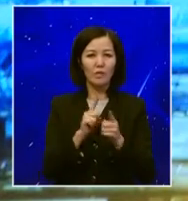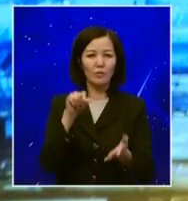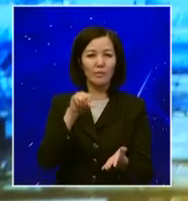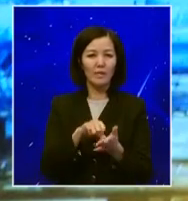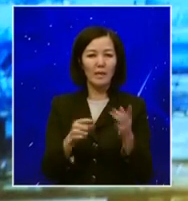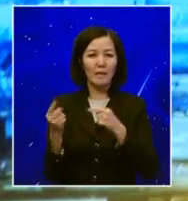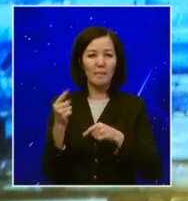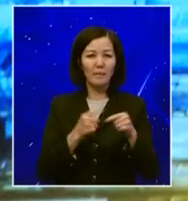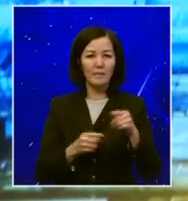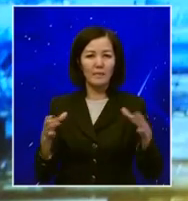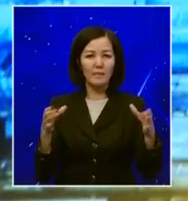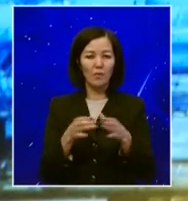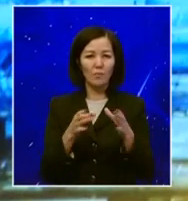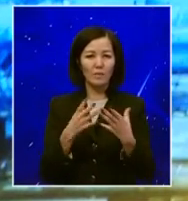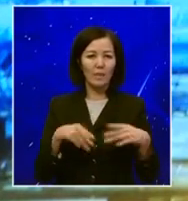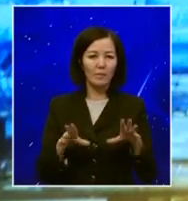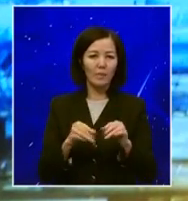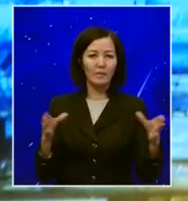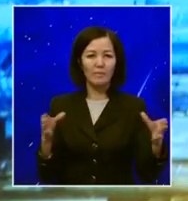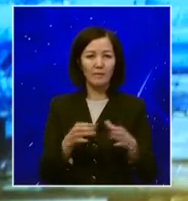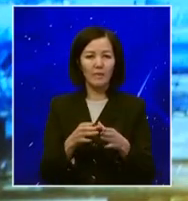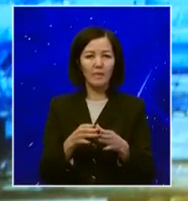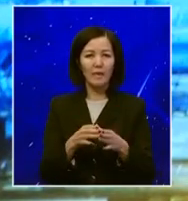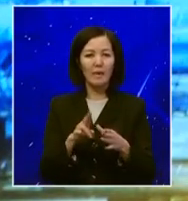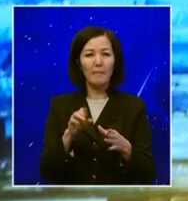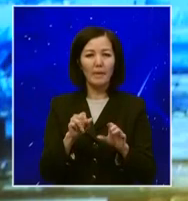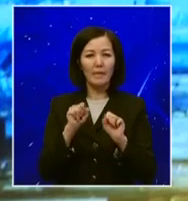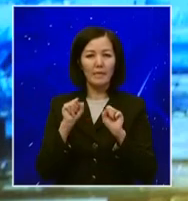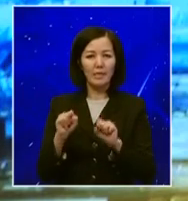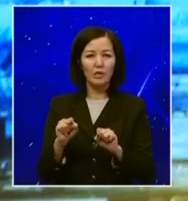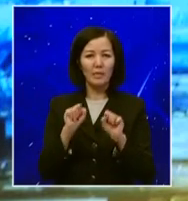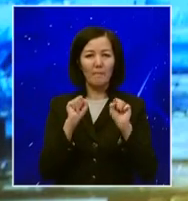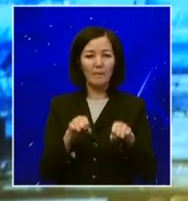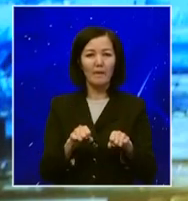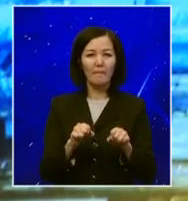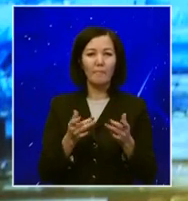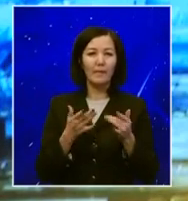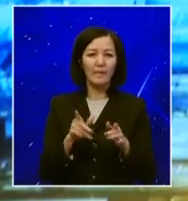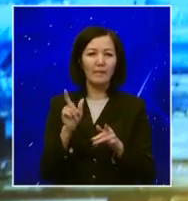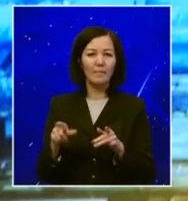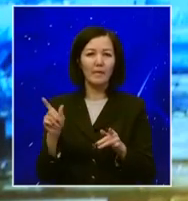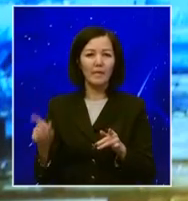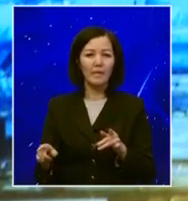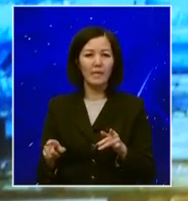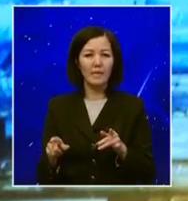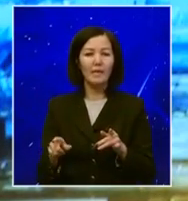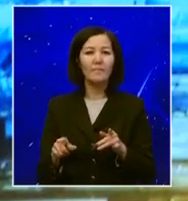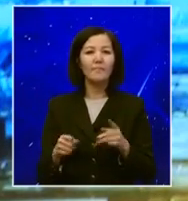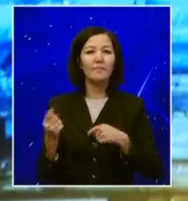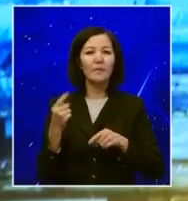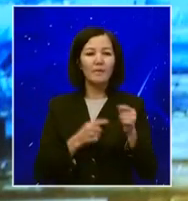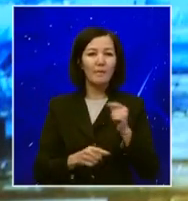представителями бизнес-сообщества, общественных объединений по защите прав потребителей и субъектами